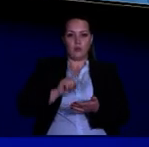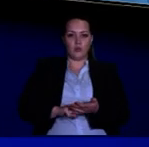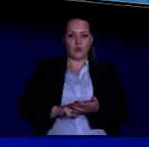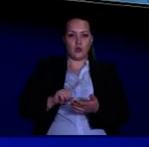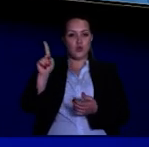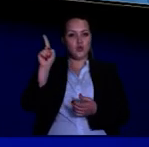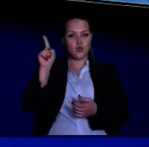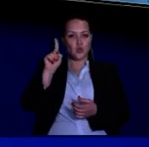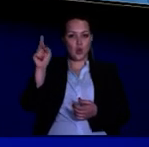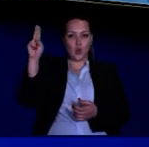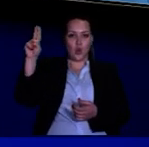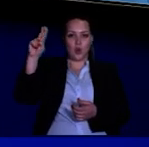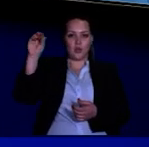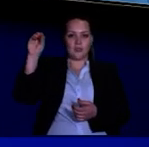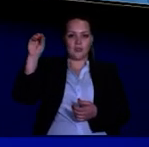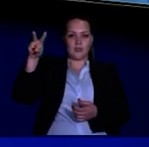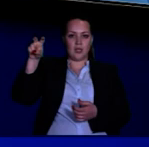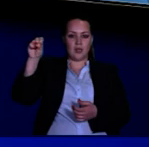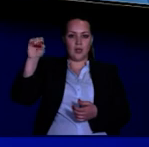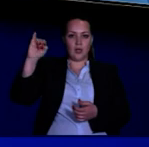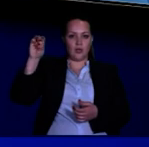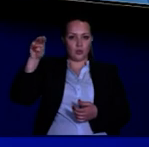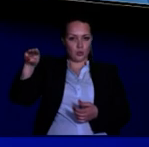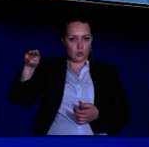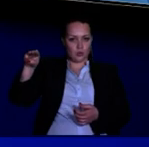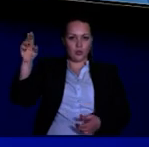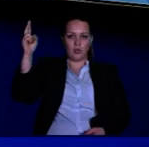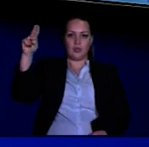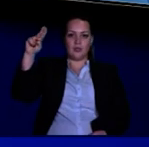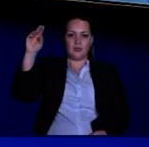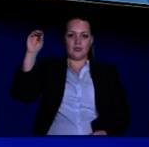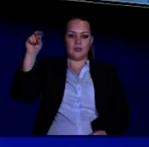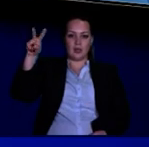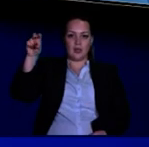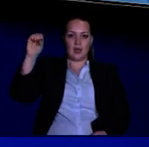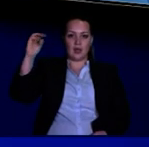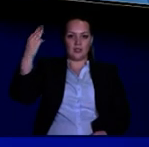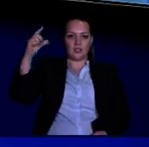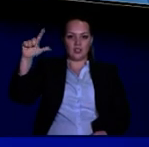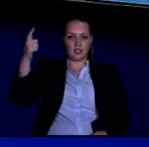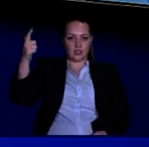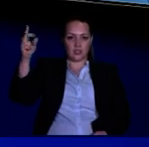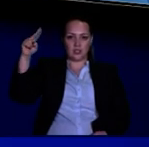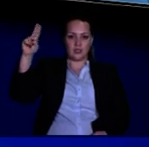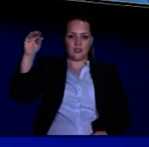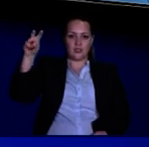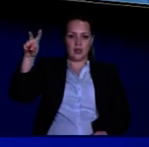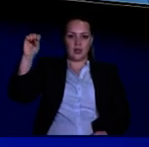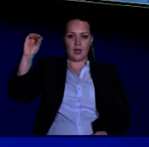Что делаю? Что делаешь? Что делает? Что